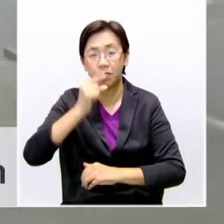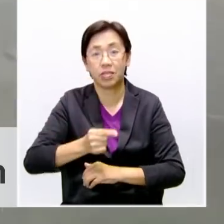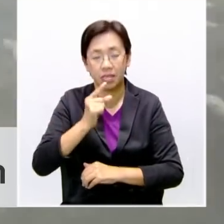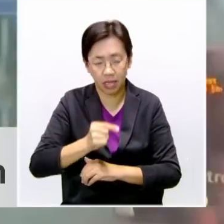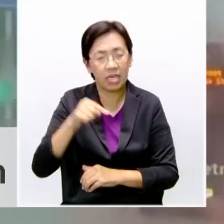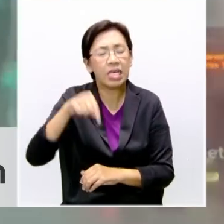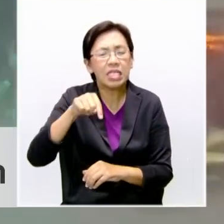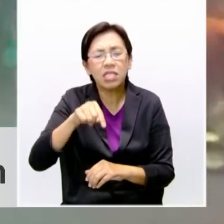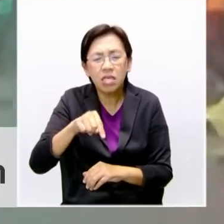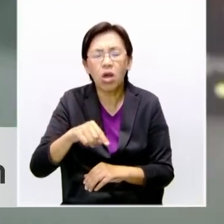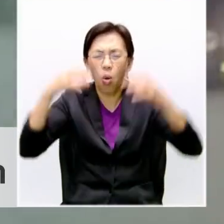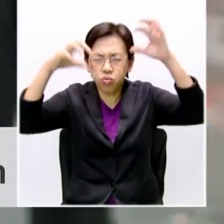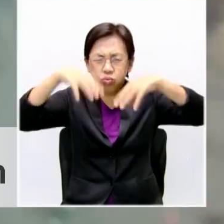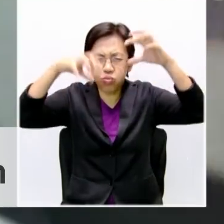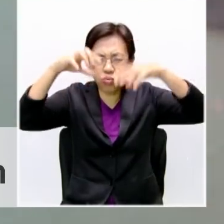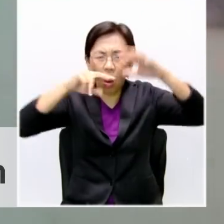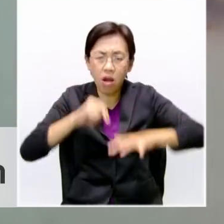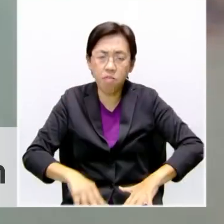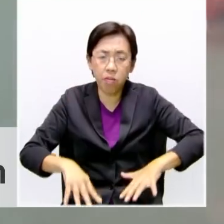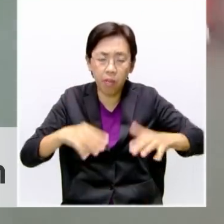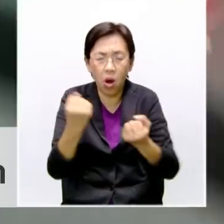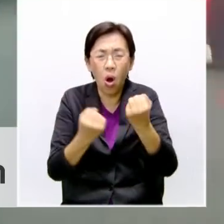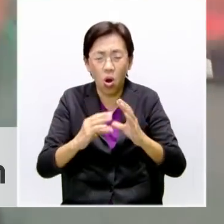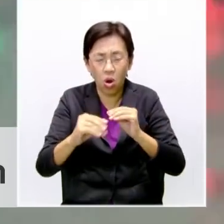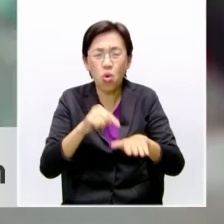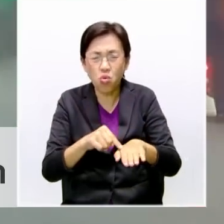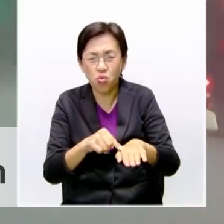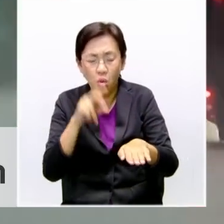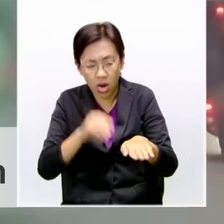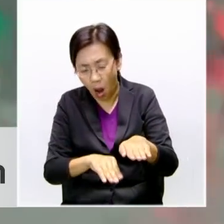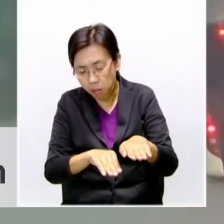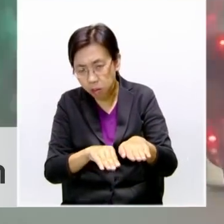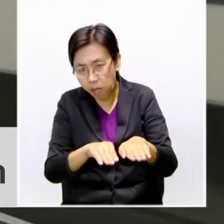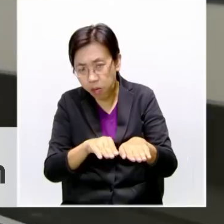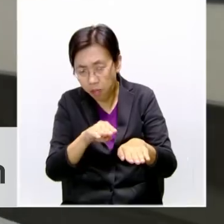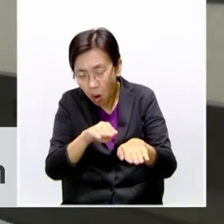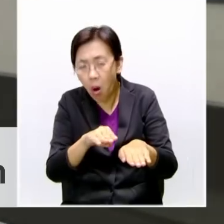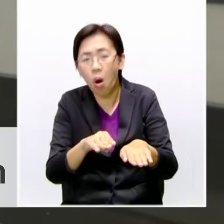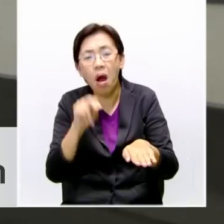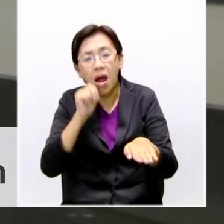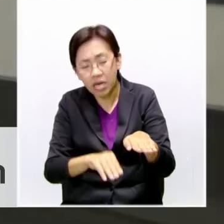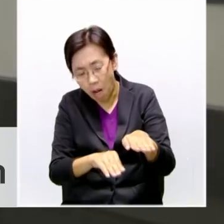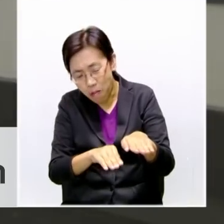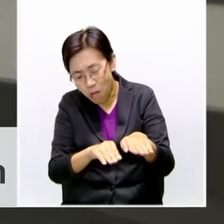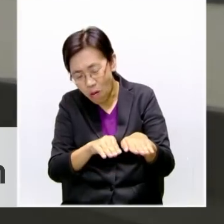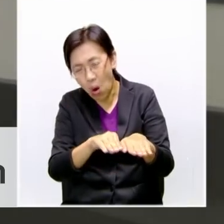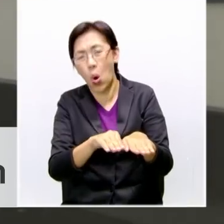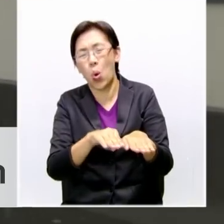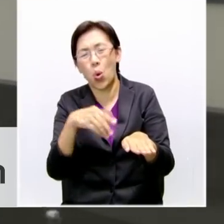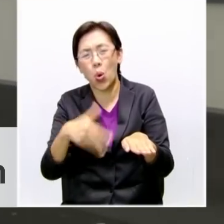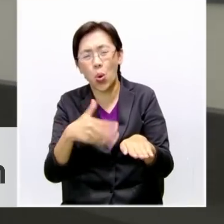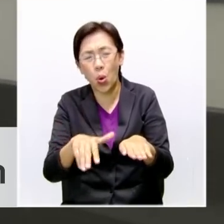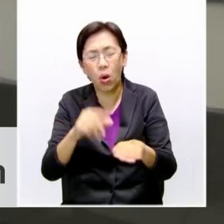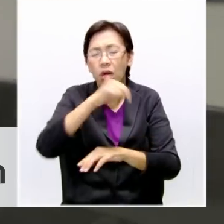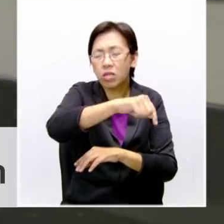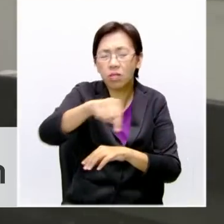หนักน้ำท่วมฉับพลันรถยนต์คันหนึ่งจมอยู่กลางถนนที่ระดับน้ำท่วมสูงราวครึ่งคันรถถนนทั่วเมื